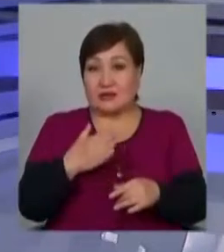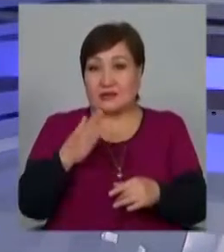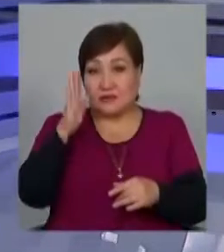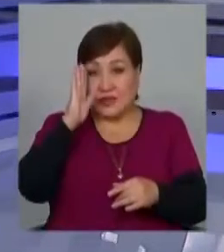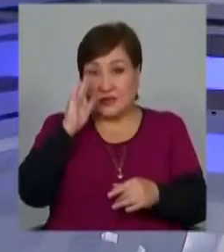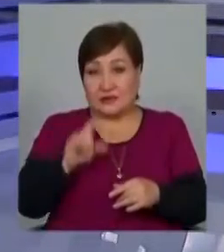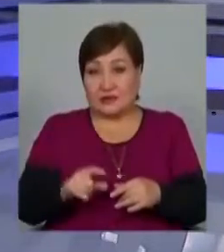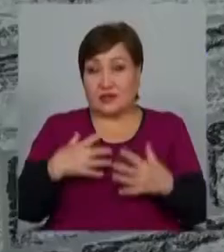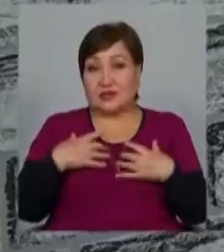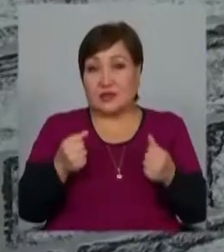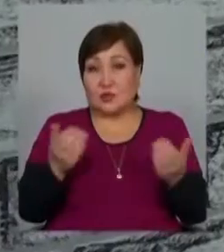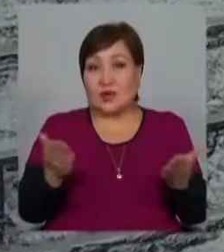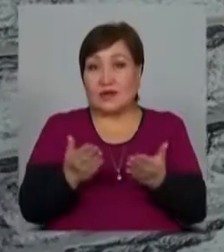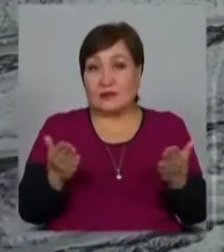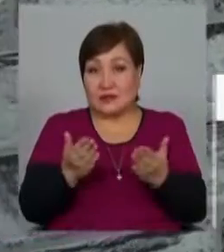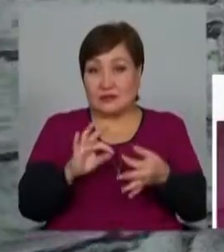қайтты.